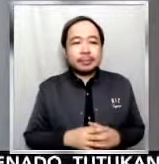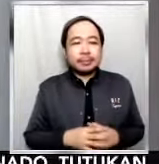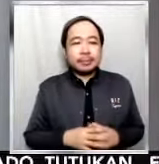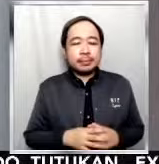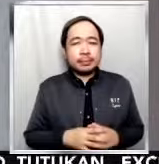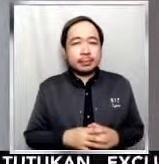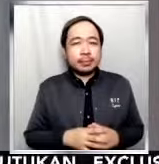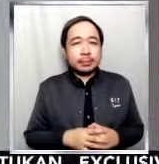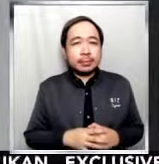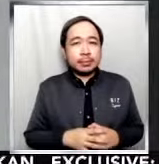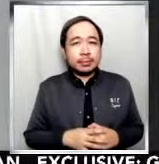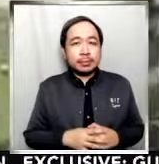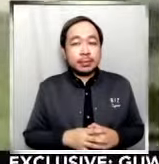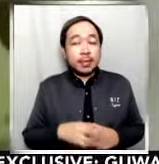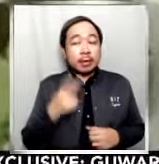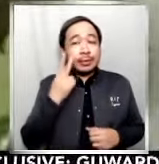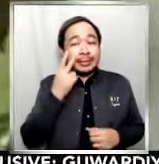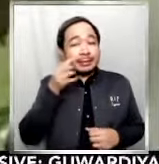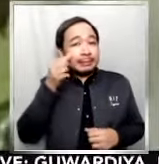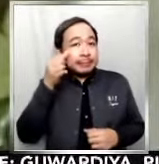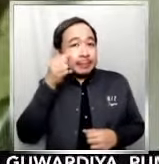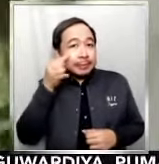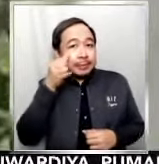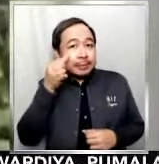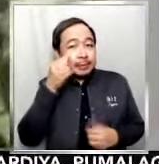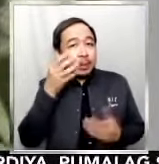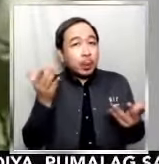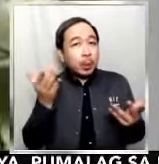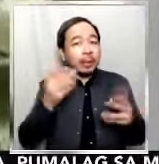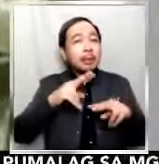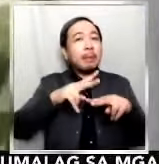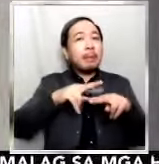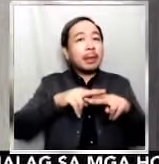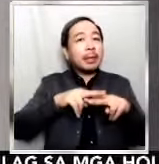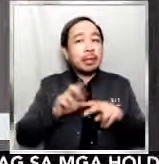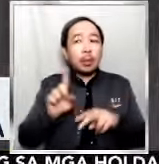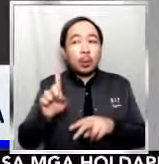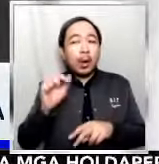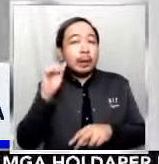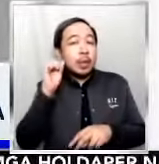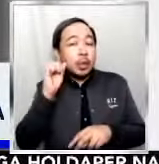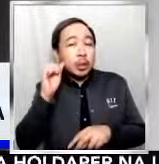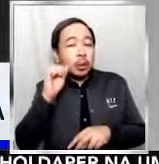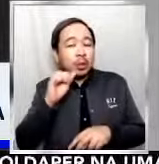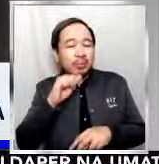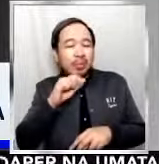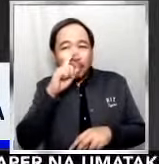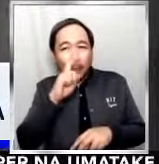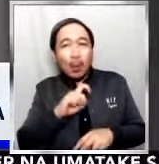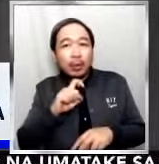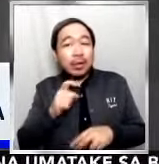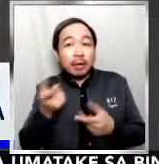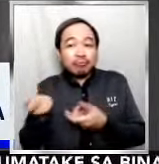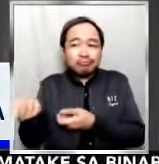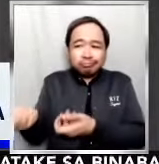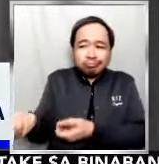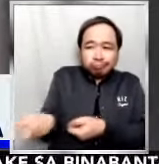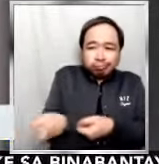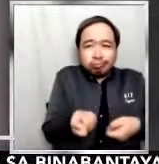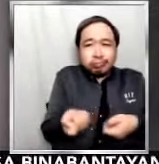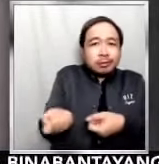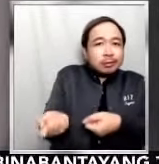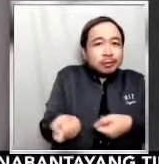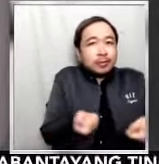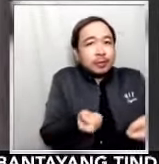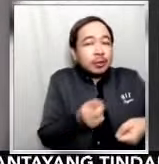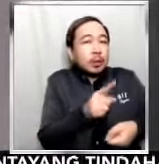Sa veryong ito nakuha sa Balang, Pangasinan, makikita ang isang babaeng kinakaladkad at saka binuhat ng dalawang lalaki papunta sa isang bahagi ng